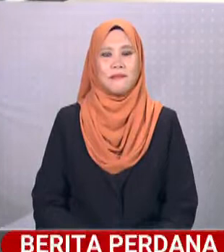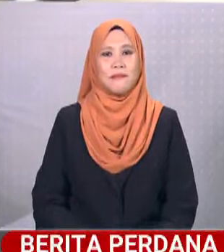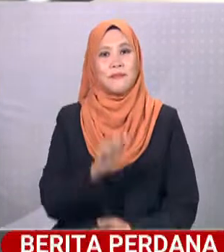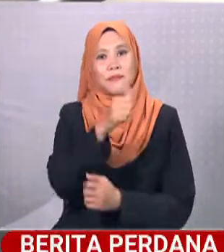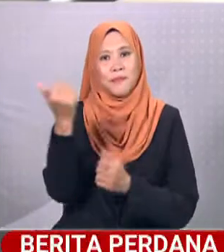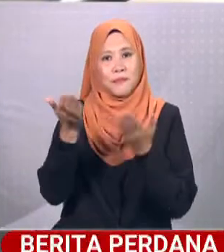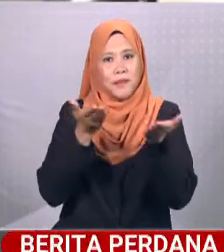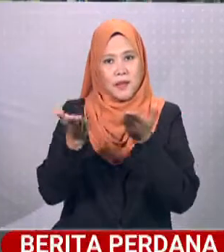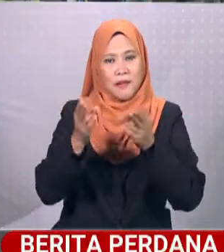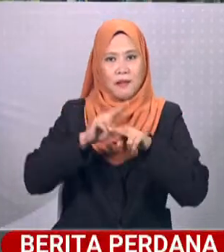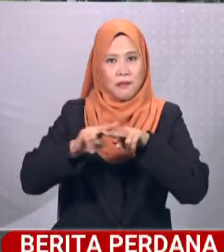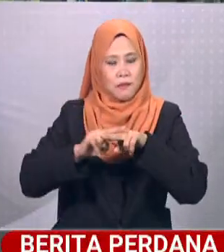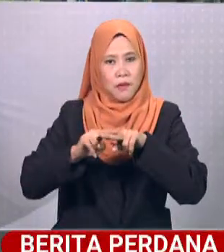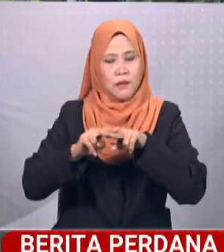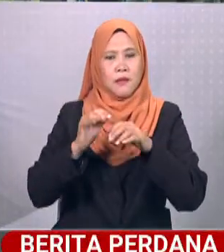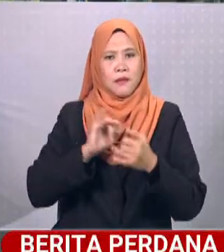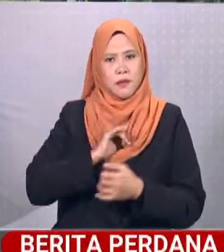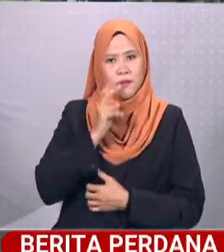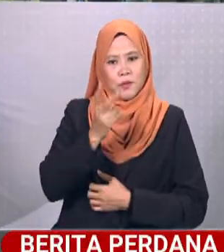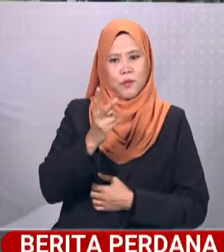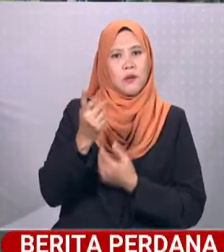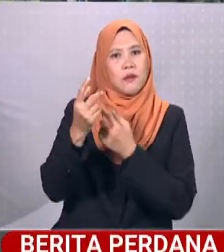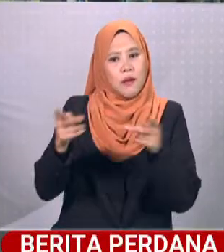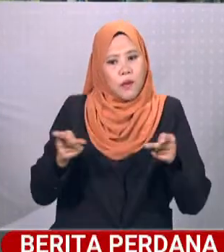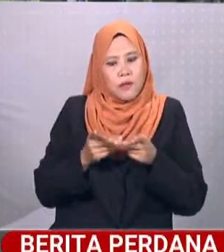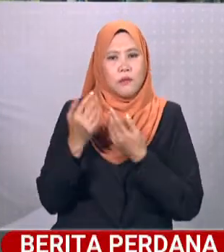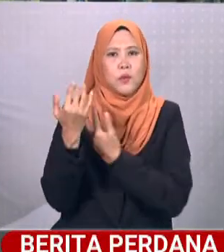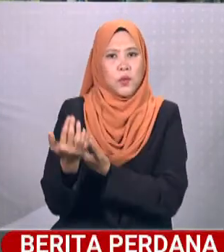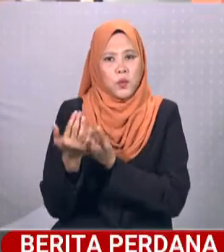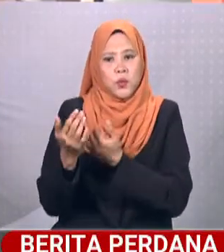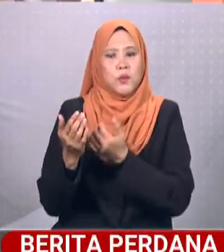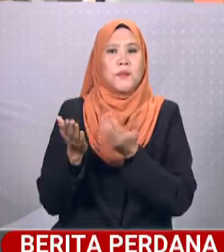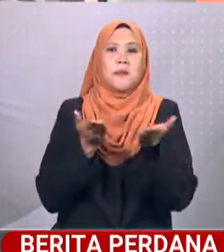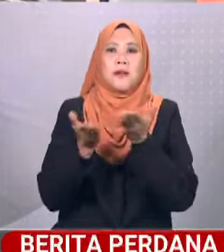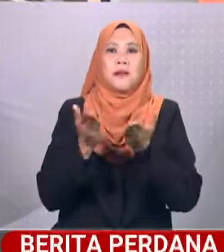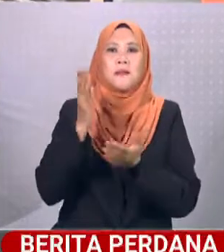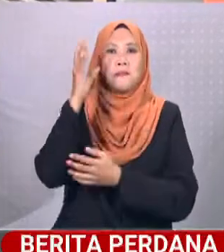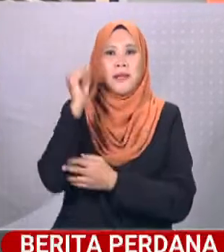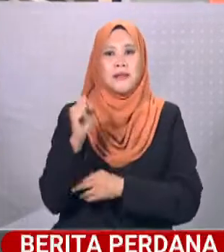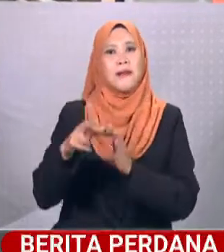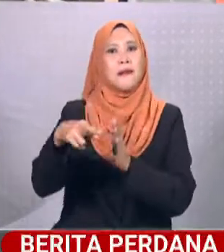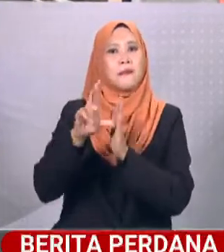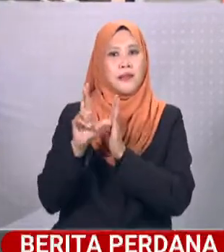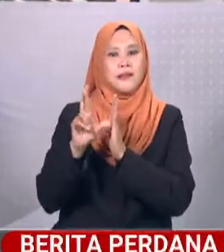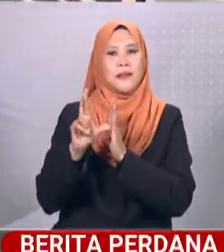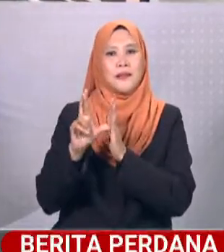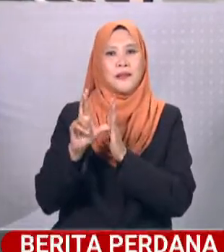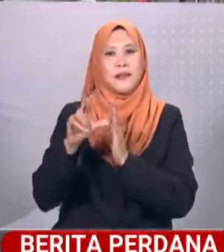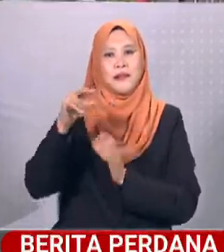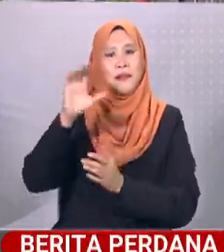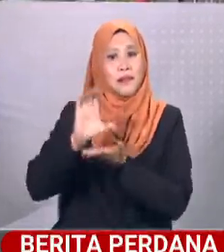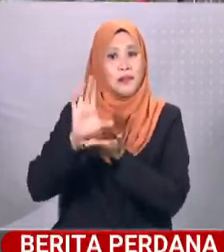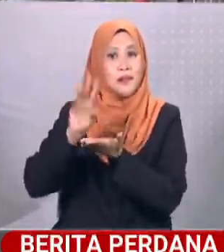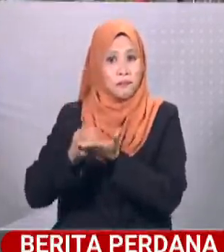Selain perkhidmatan tren, saya turut meninjau lokasi menunggu bagi perkhidmatan bas rapid KL di stesen Pasar Seni. Kebanyakan